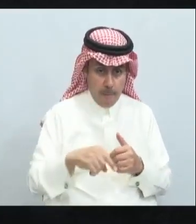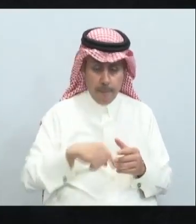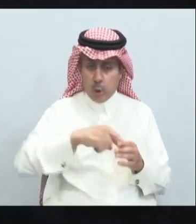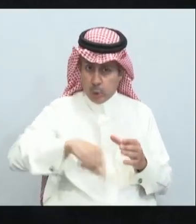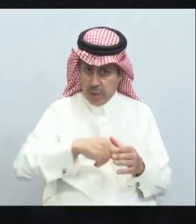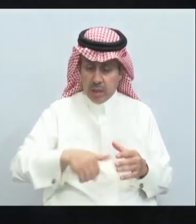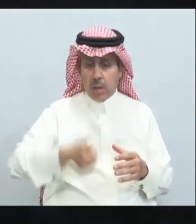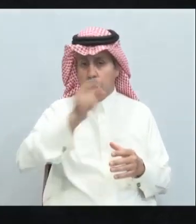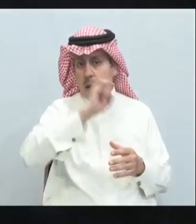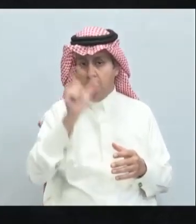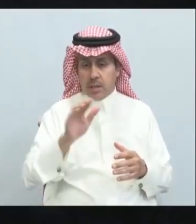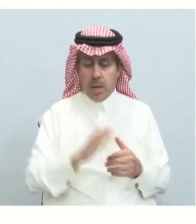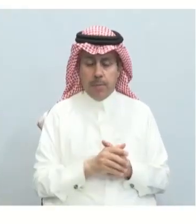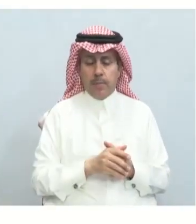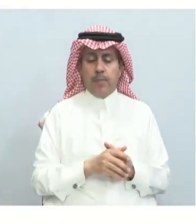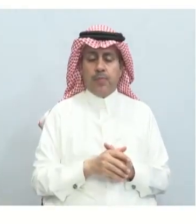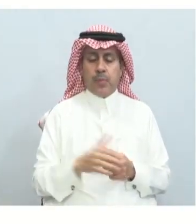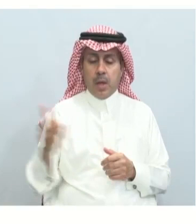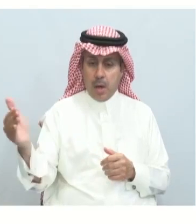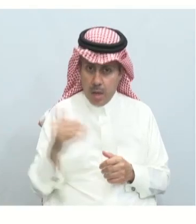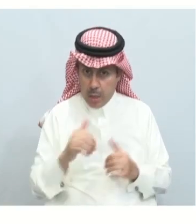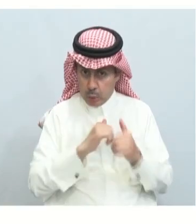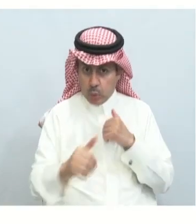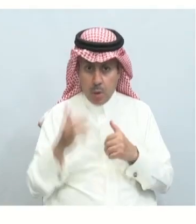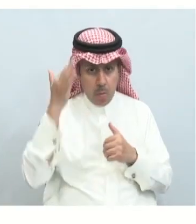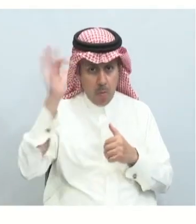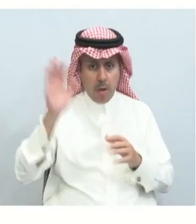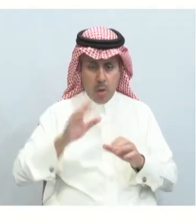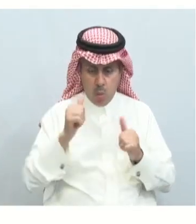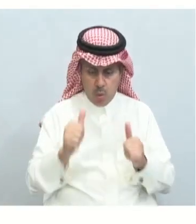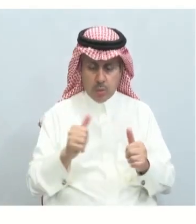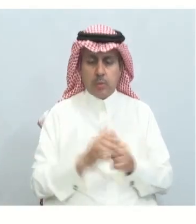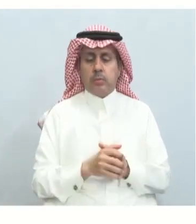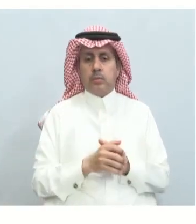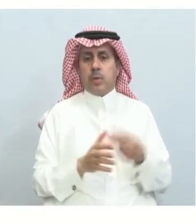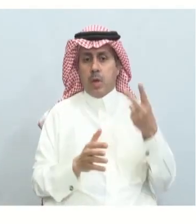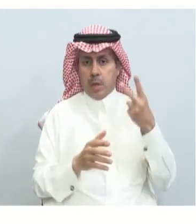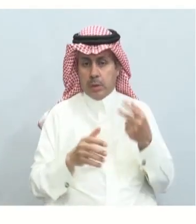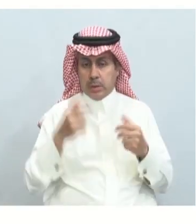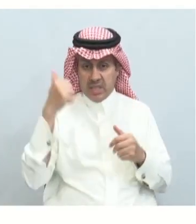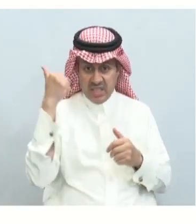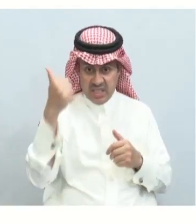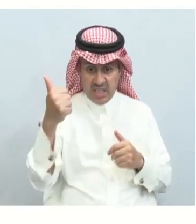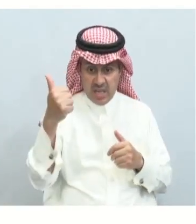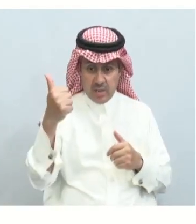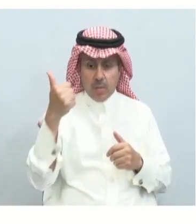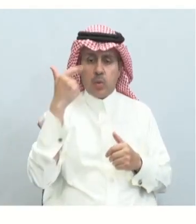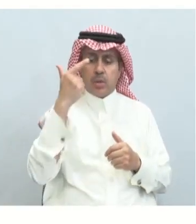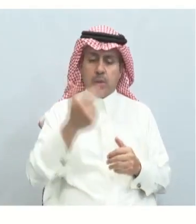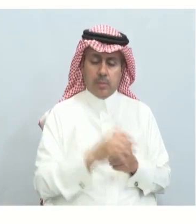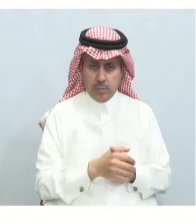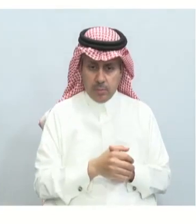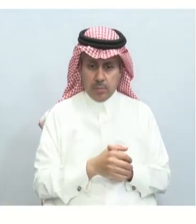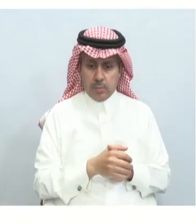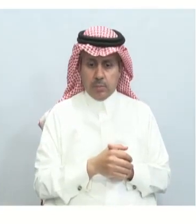الانساب وانما يلجا الى الطرق المباحه لا حرج من اللجوء اليه هما عند الحاجه الطريقتان